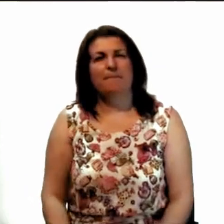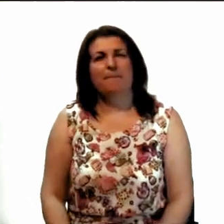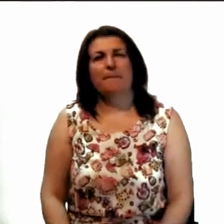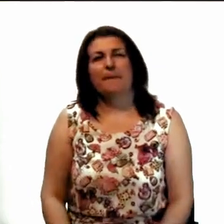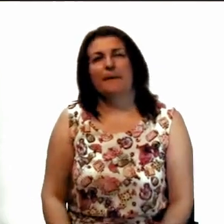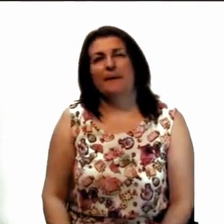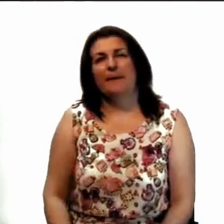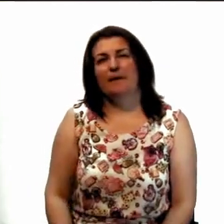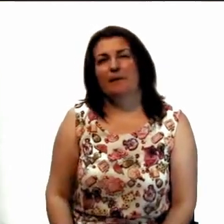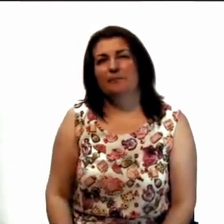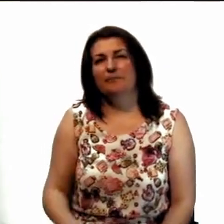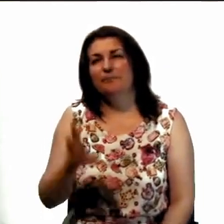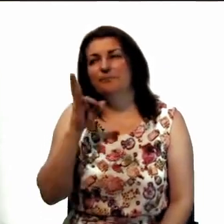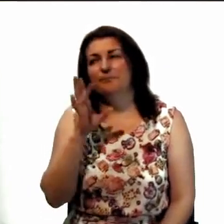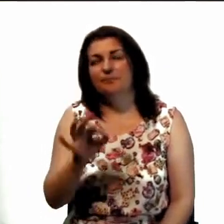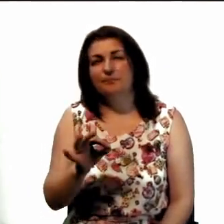Но